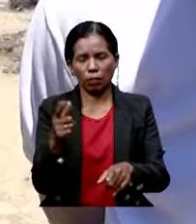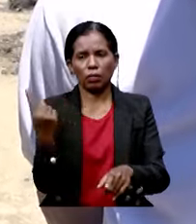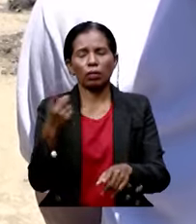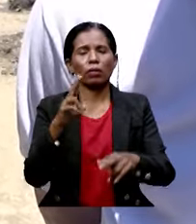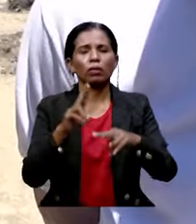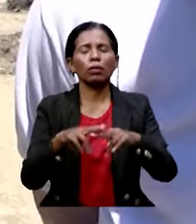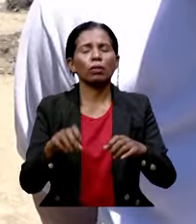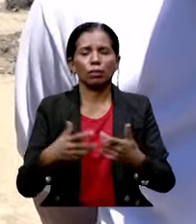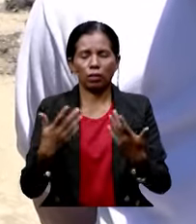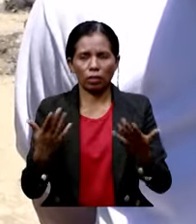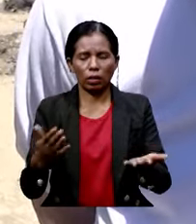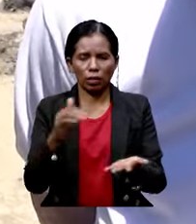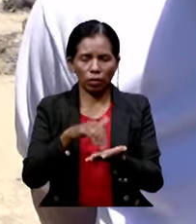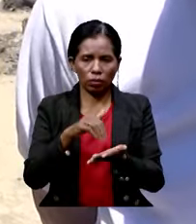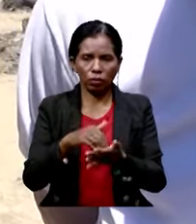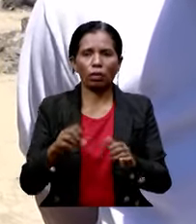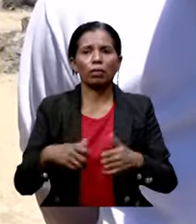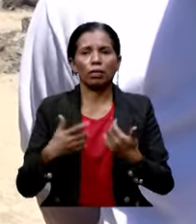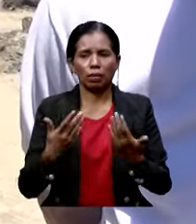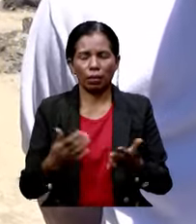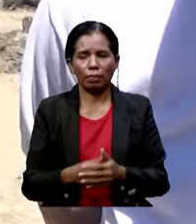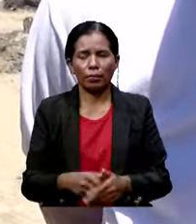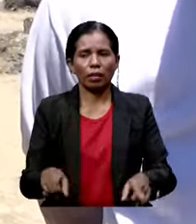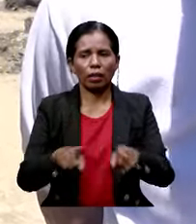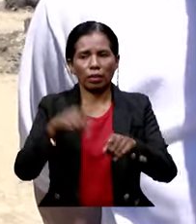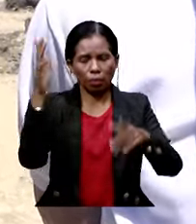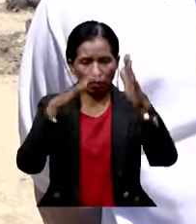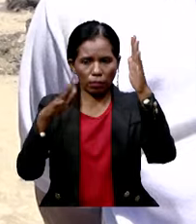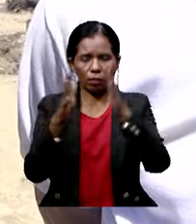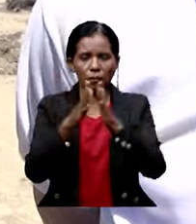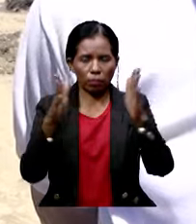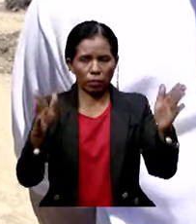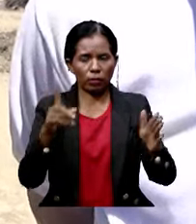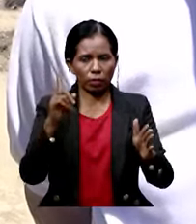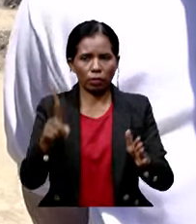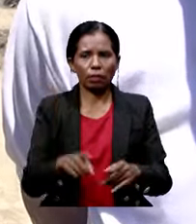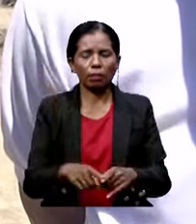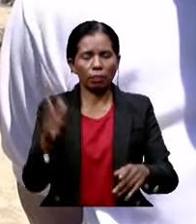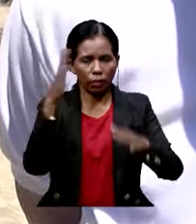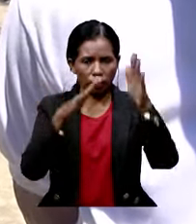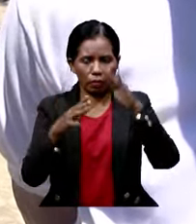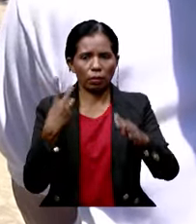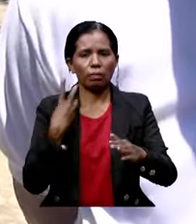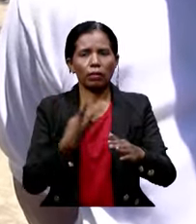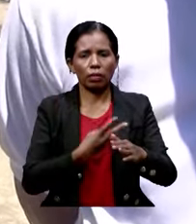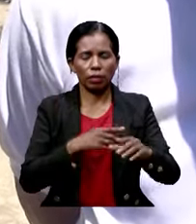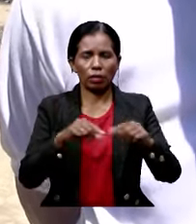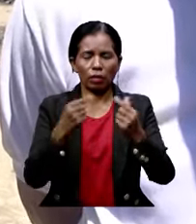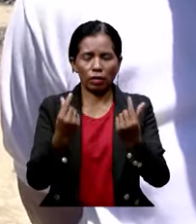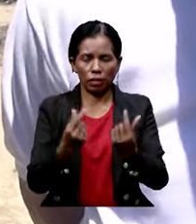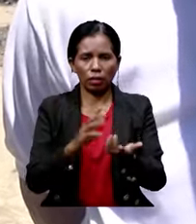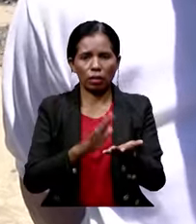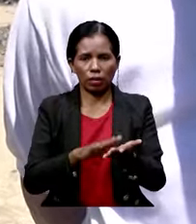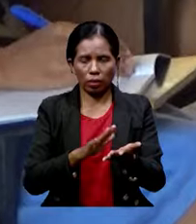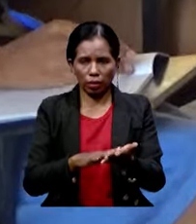hanusa istura hanusa ene sai problema botida sai problema baita ni governo baita na sana ke ite